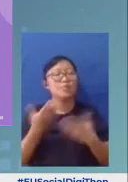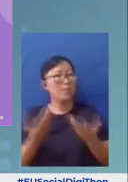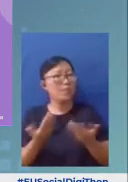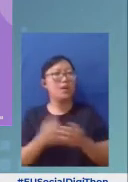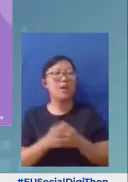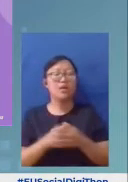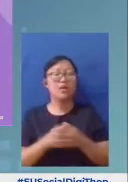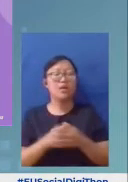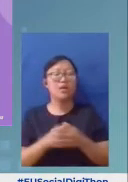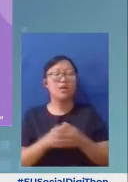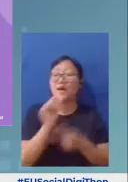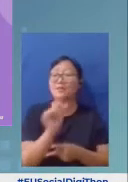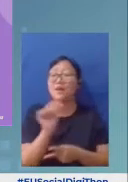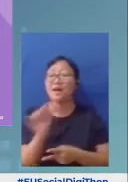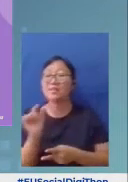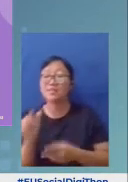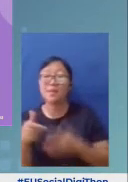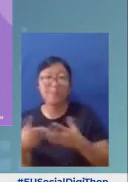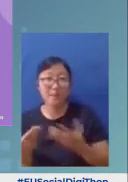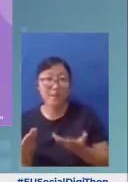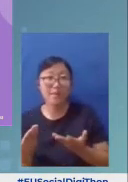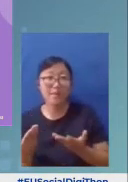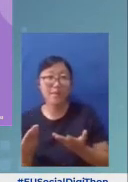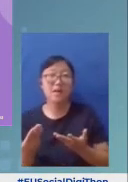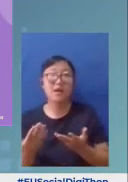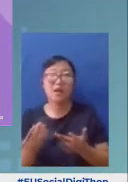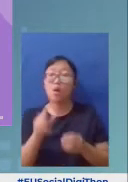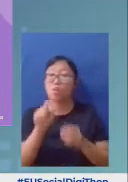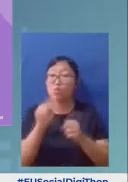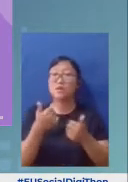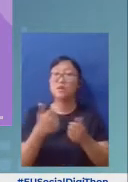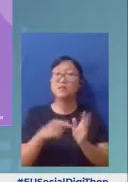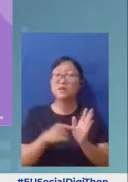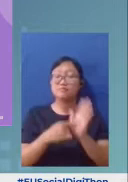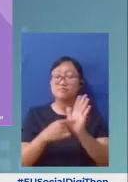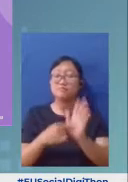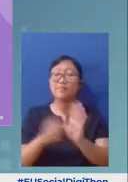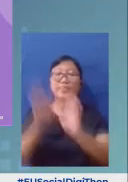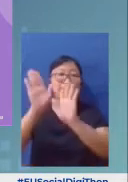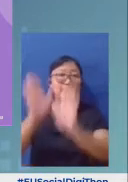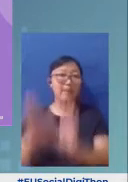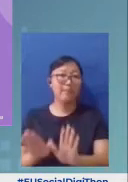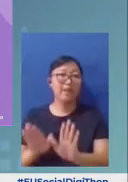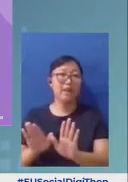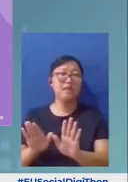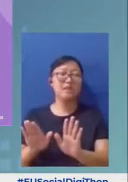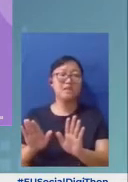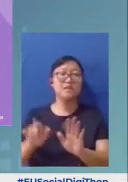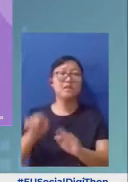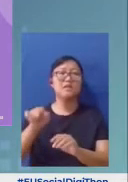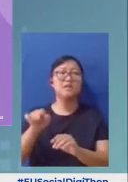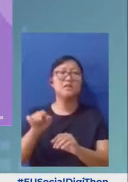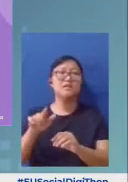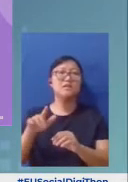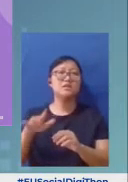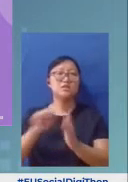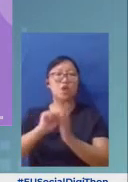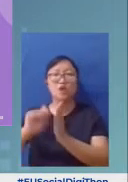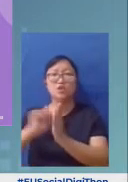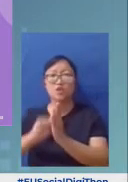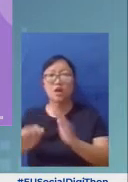bisa tempelin loh poster-poster itu di sekolah, gitu ya. Nanti dibaca nih kalau udah sekolahnya ada offline. Tapi kalaupun belum, bisa juga